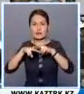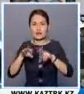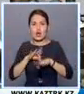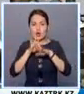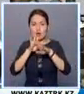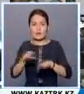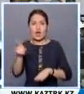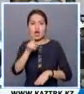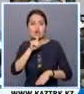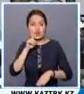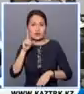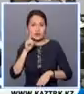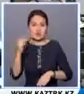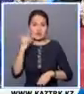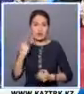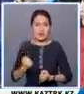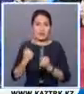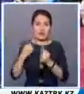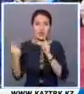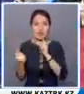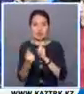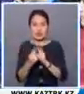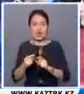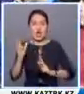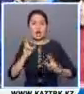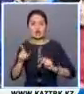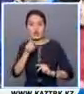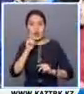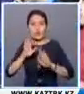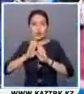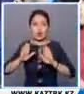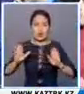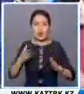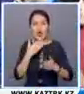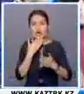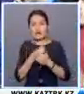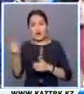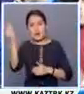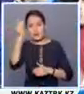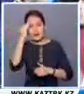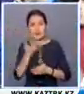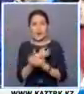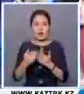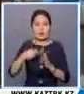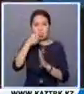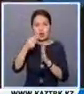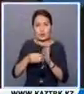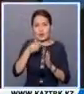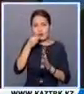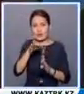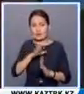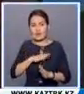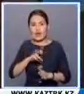өткізу бастамасын студенттер қауымы да қолдап отыр. Кездесу барысында студенттер көрме жайлы өздерін қызықтырған сауалдарға нақты жауаптар